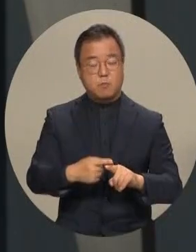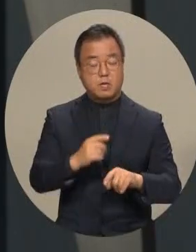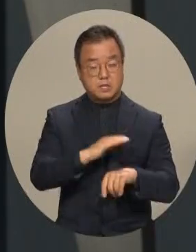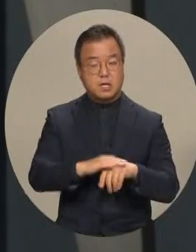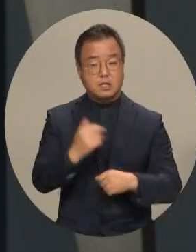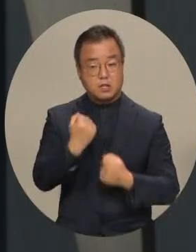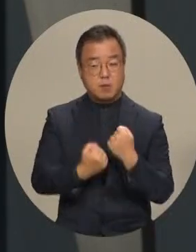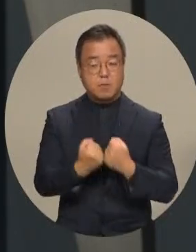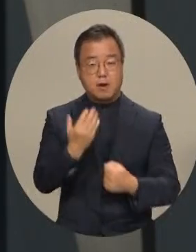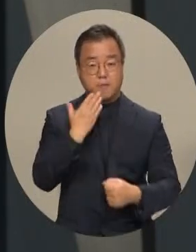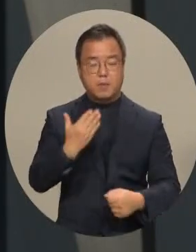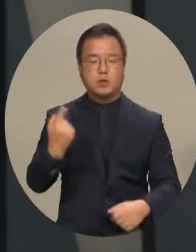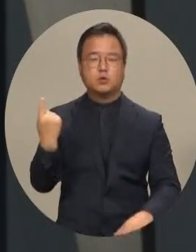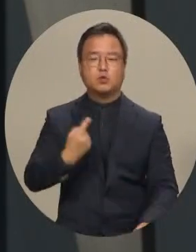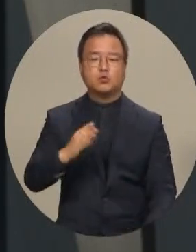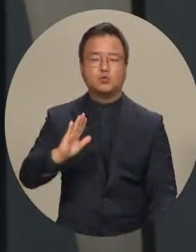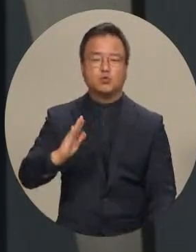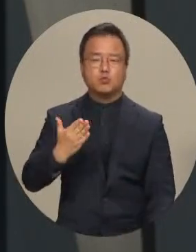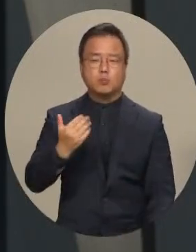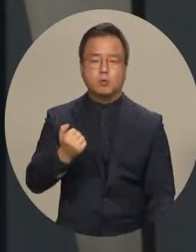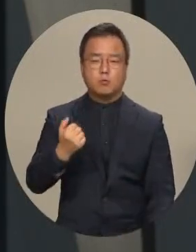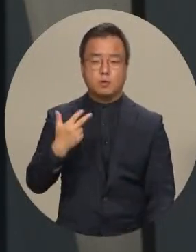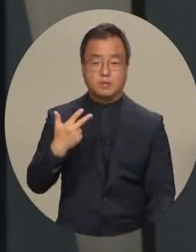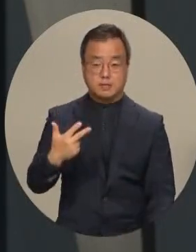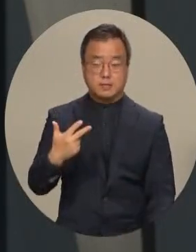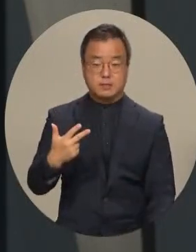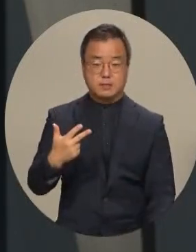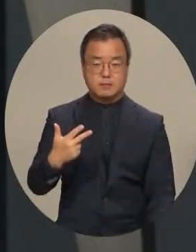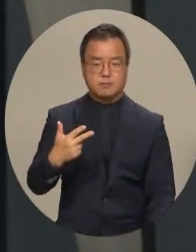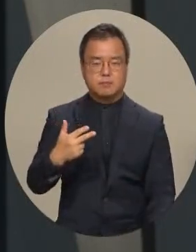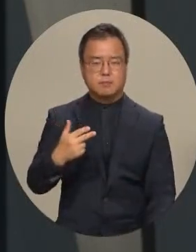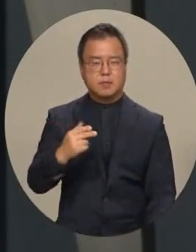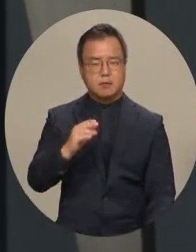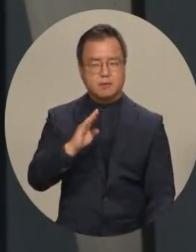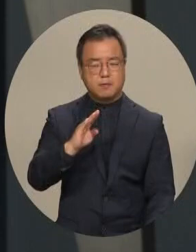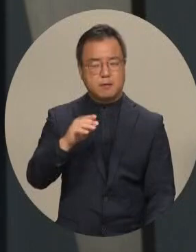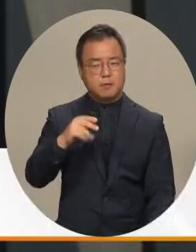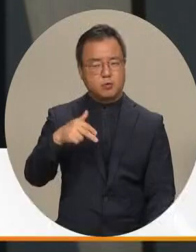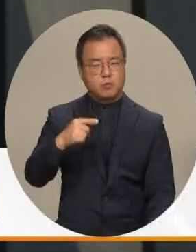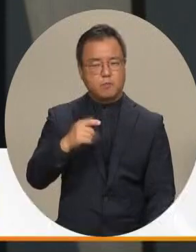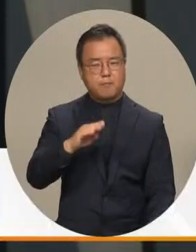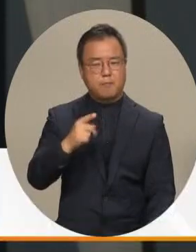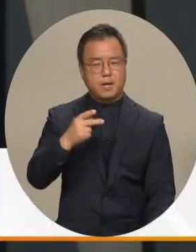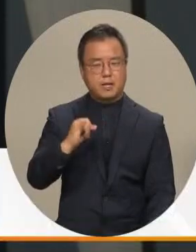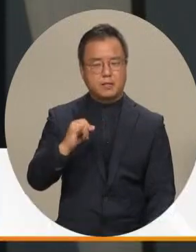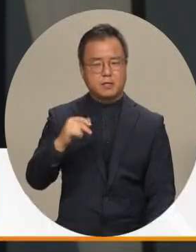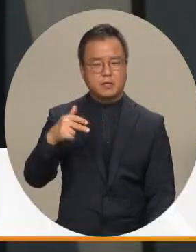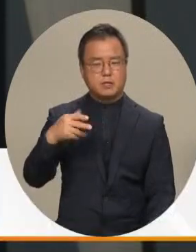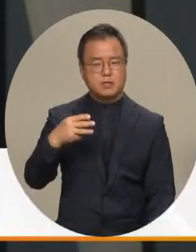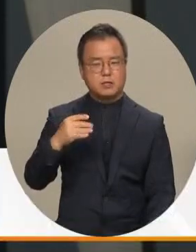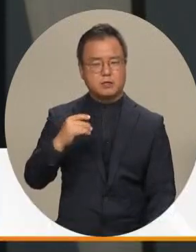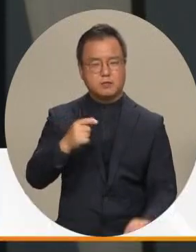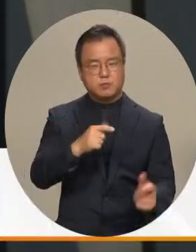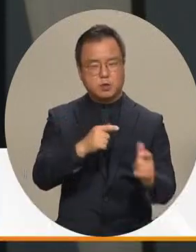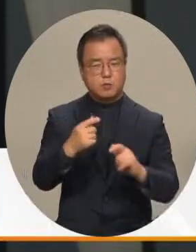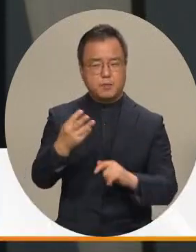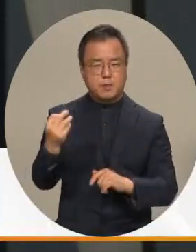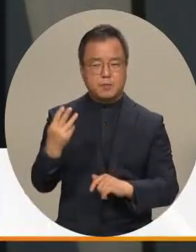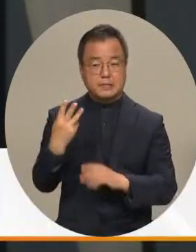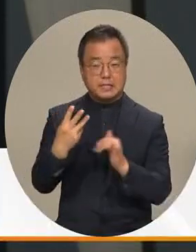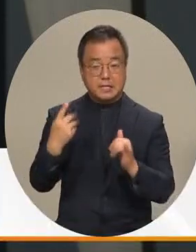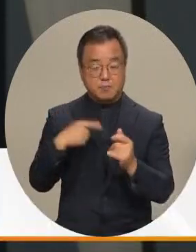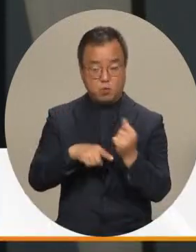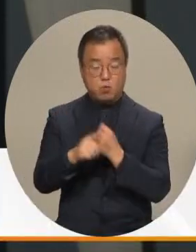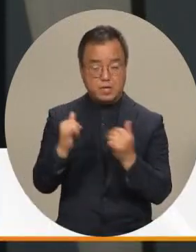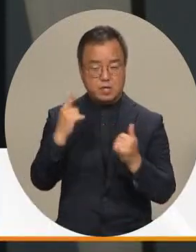모델이 1957년에 존 바디 그리고 리온 쿠퍼 존 로버트 슈리퍼에 의해서 등장을 했습니다